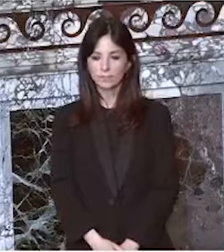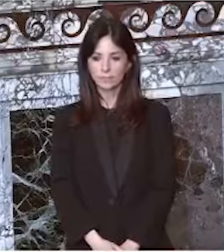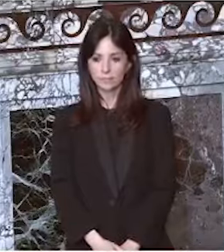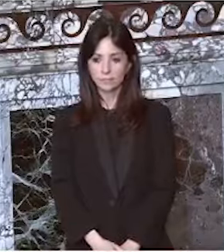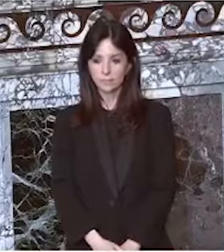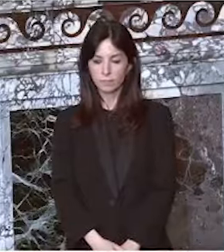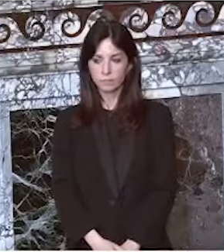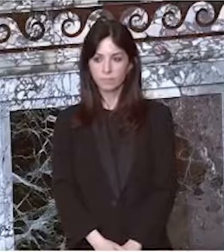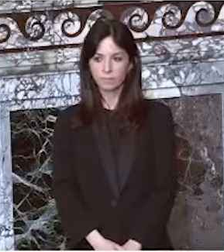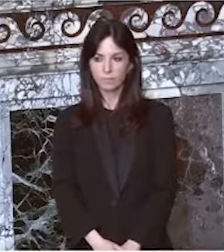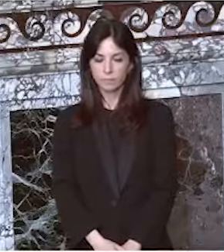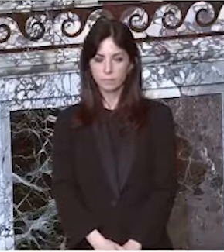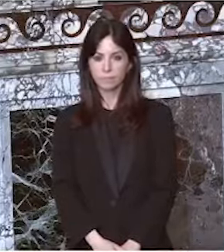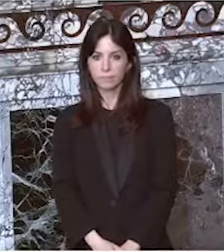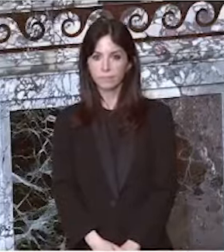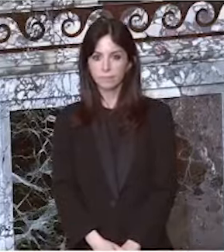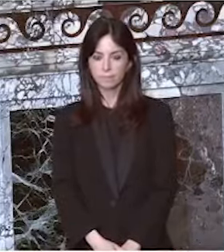Grazie.